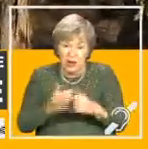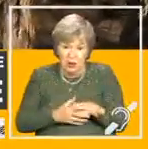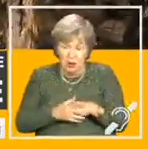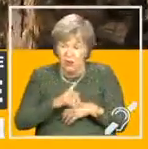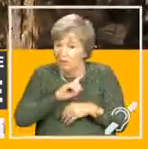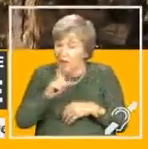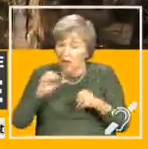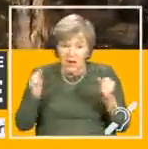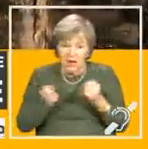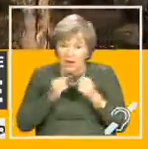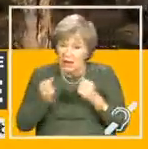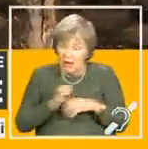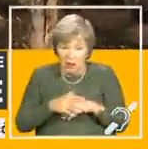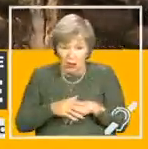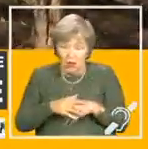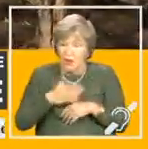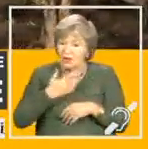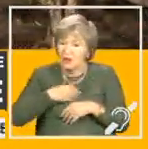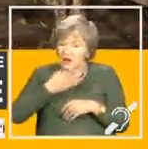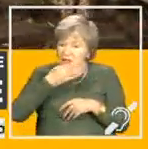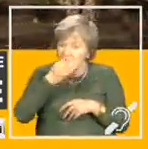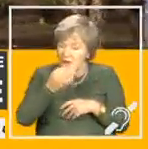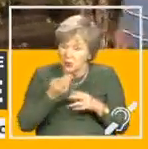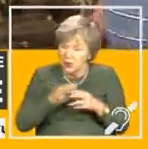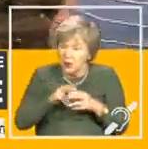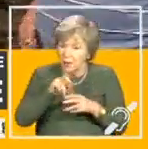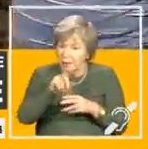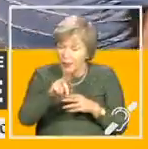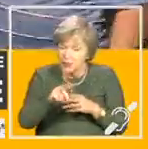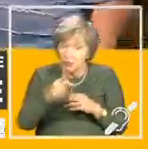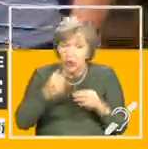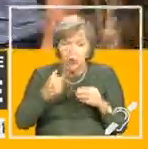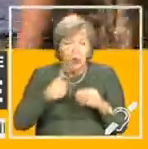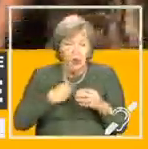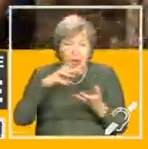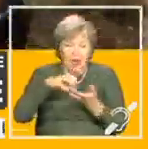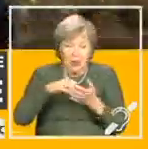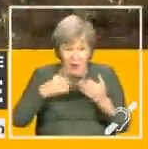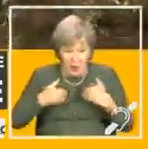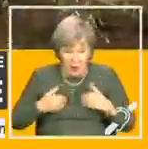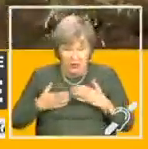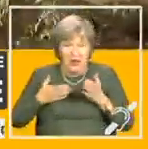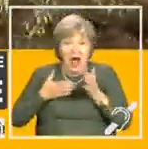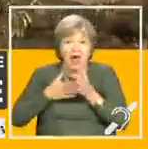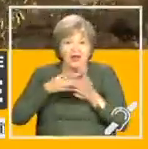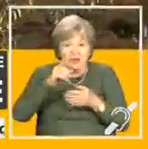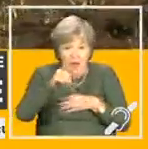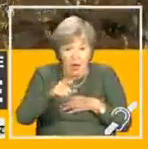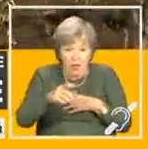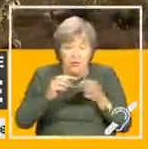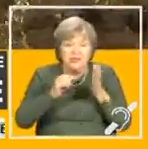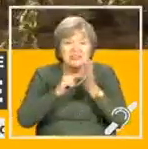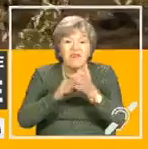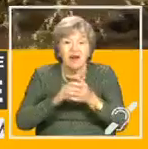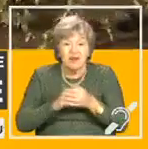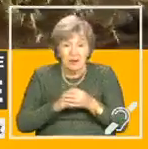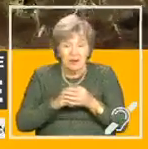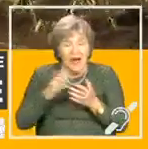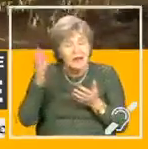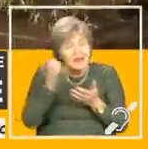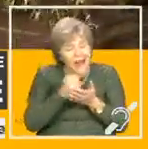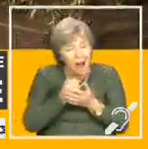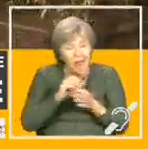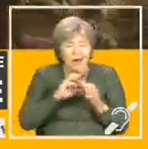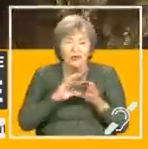și vreau să vă mai spun în încheiere faptul că noi am venit aici să relatăm, însă am adus cu noi o mică parte